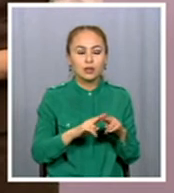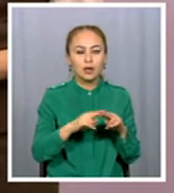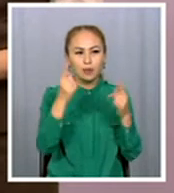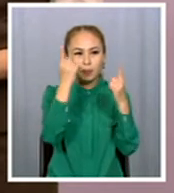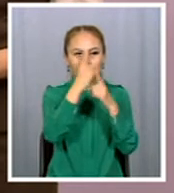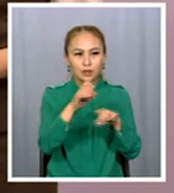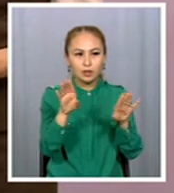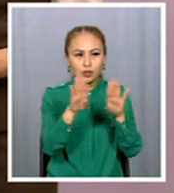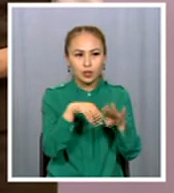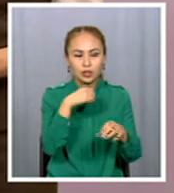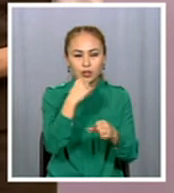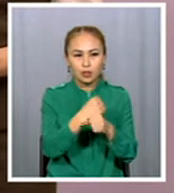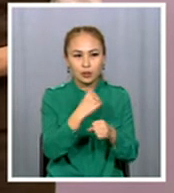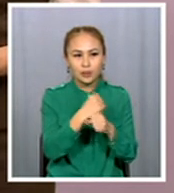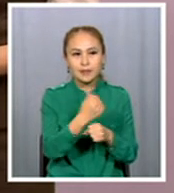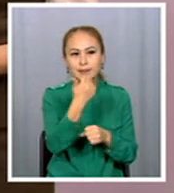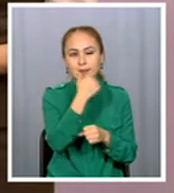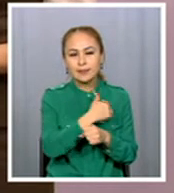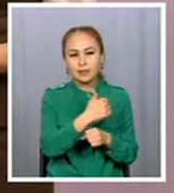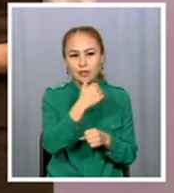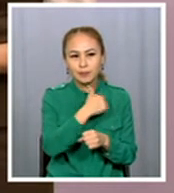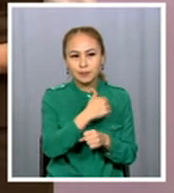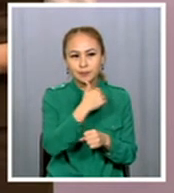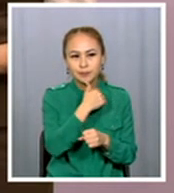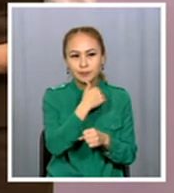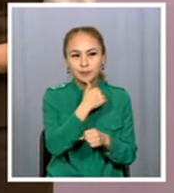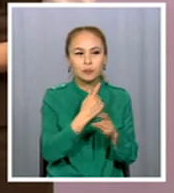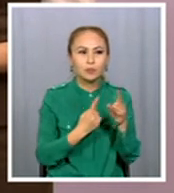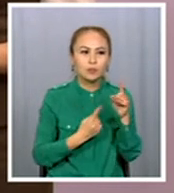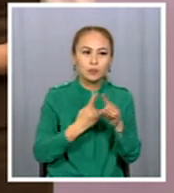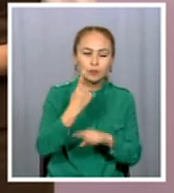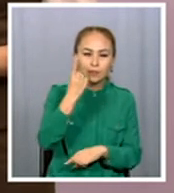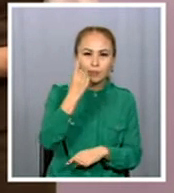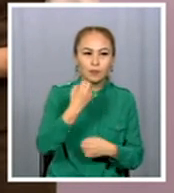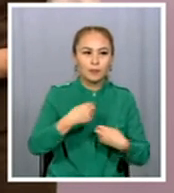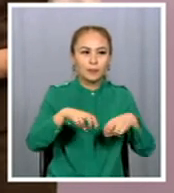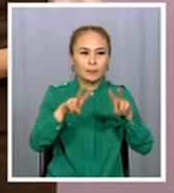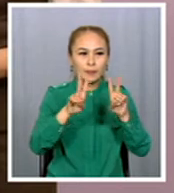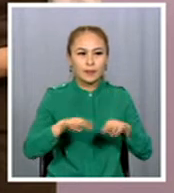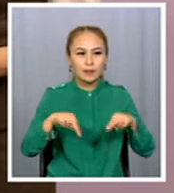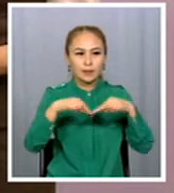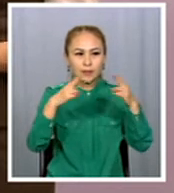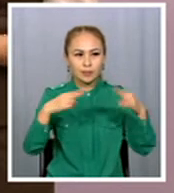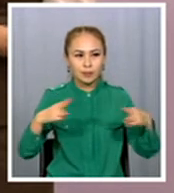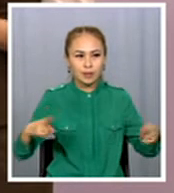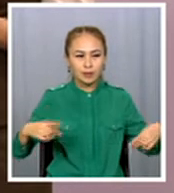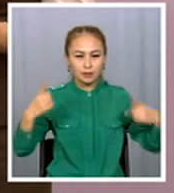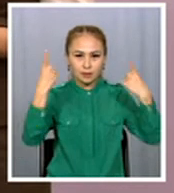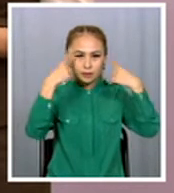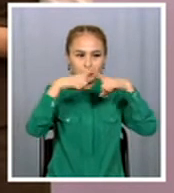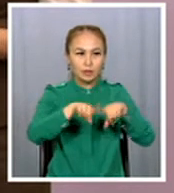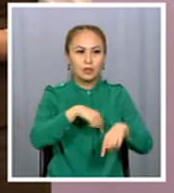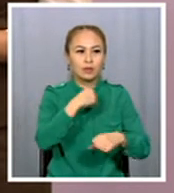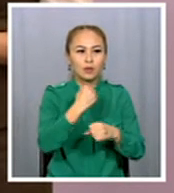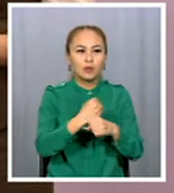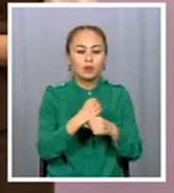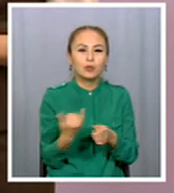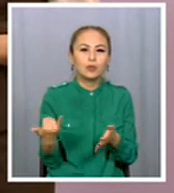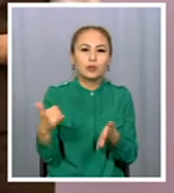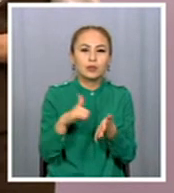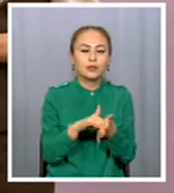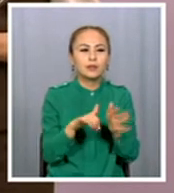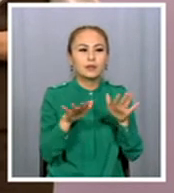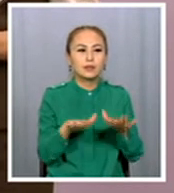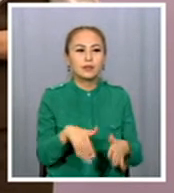ғарыштық аппараттарды құрастыруға, сынап, ұшыруға арналған ғимараттар мен